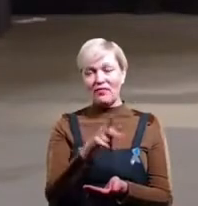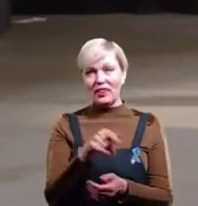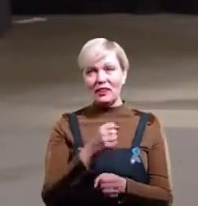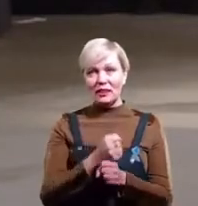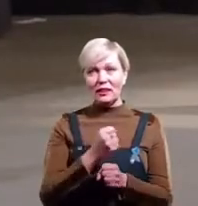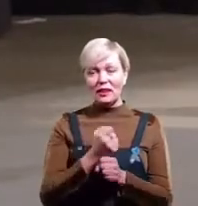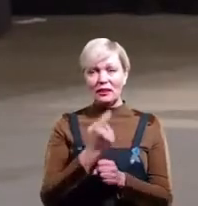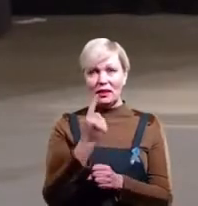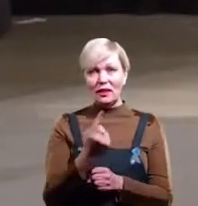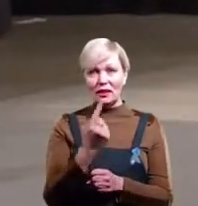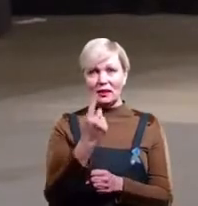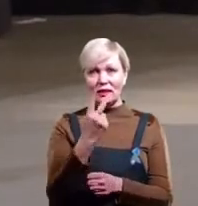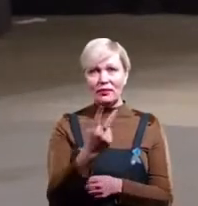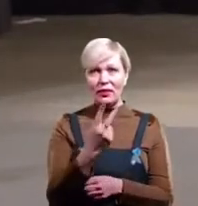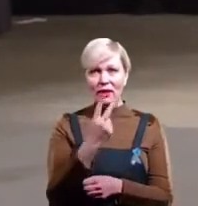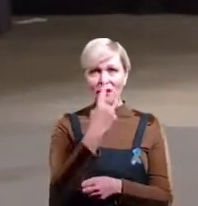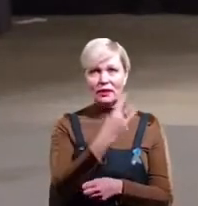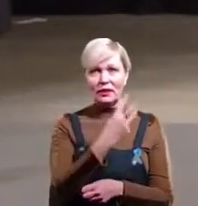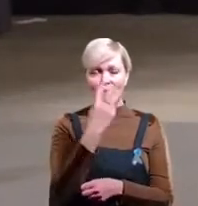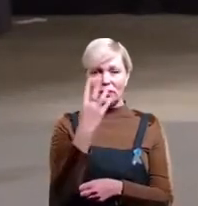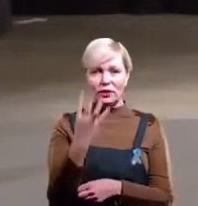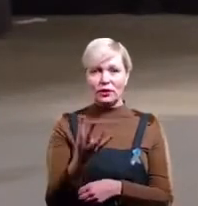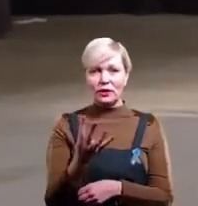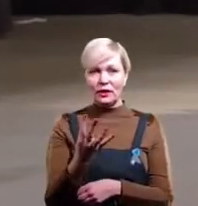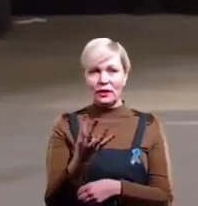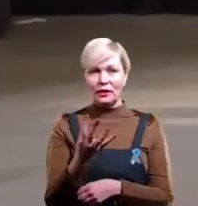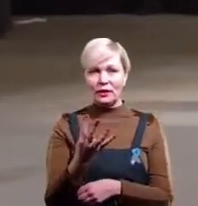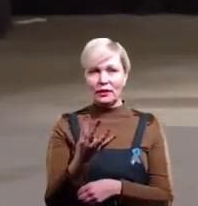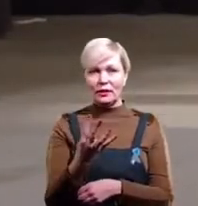раз, два, три, четыре.